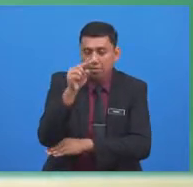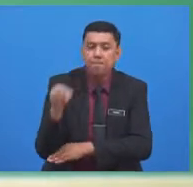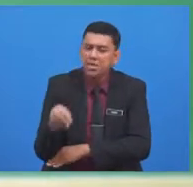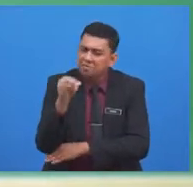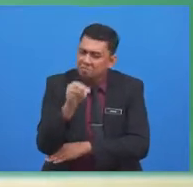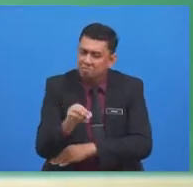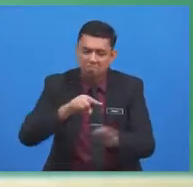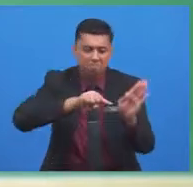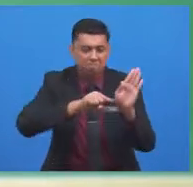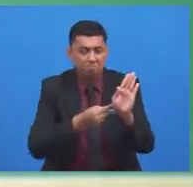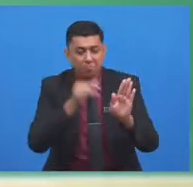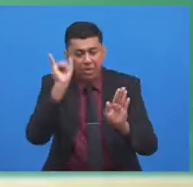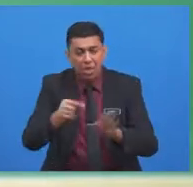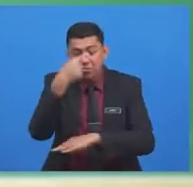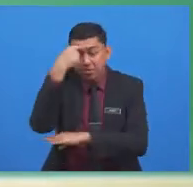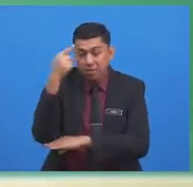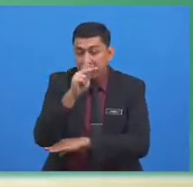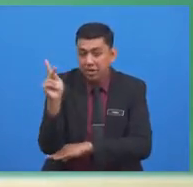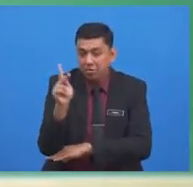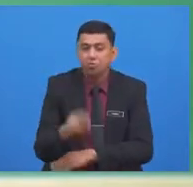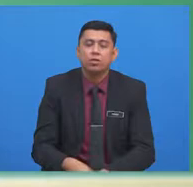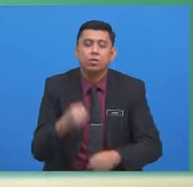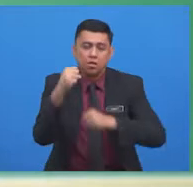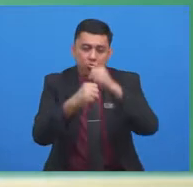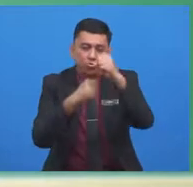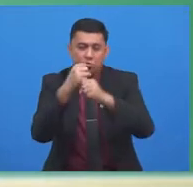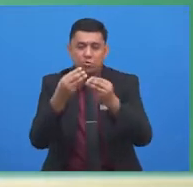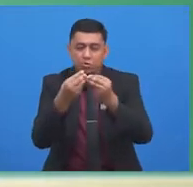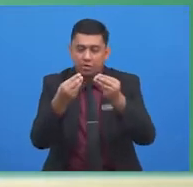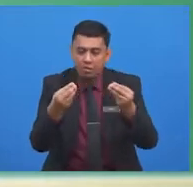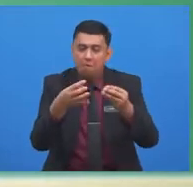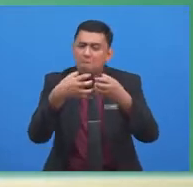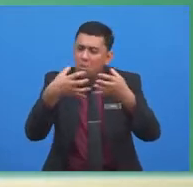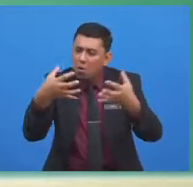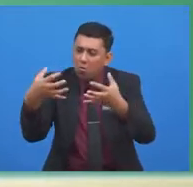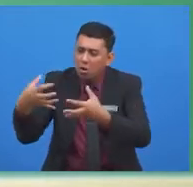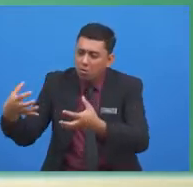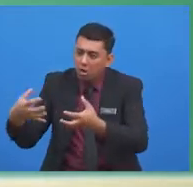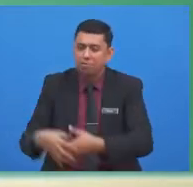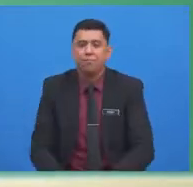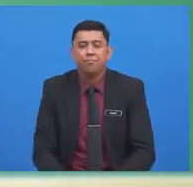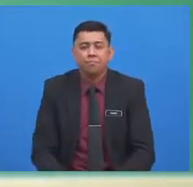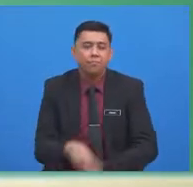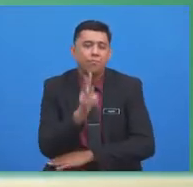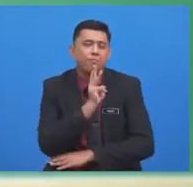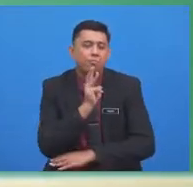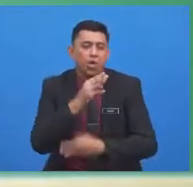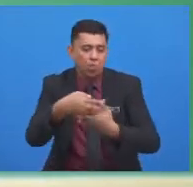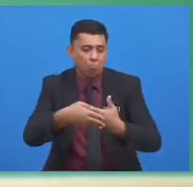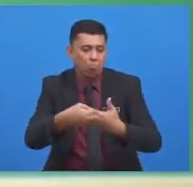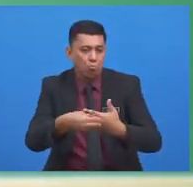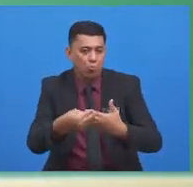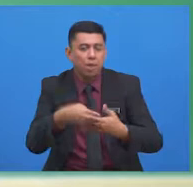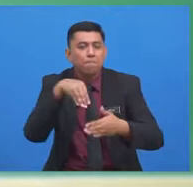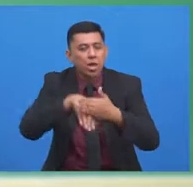semula yang akan menyebabkan struktur tanah menjadi longgar. Air mudah masuk ke